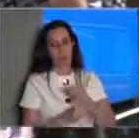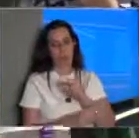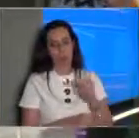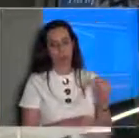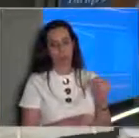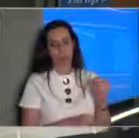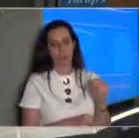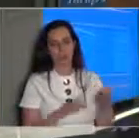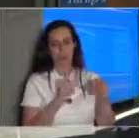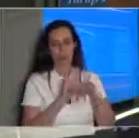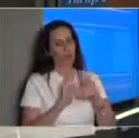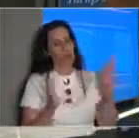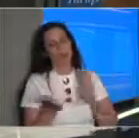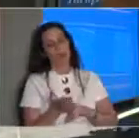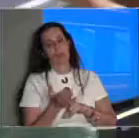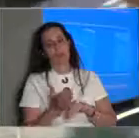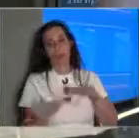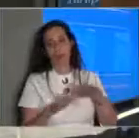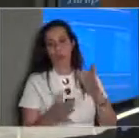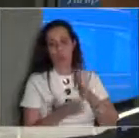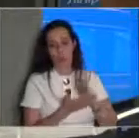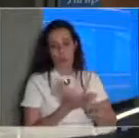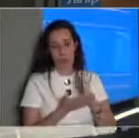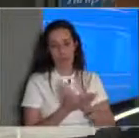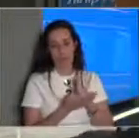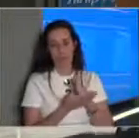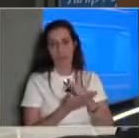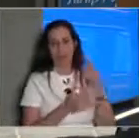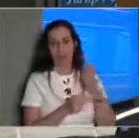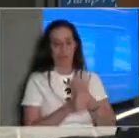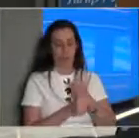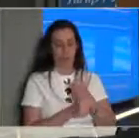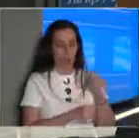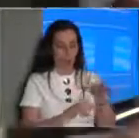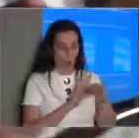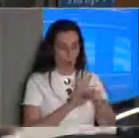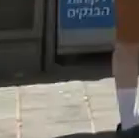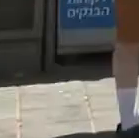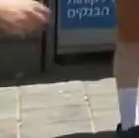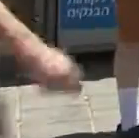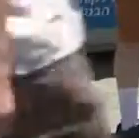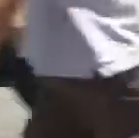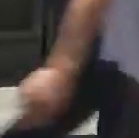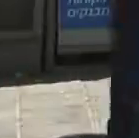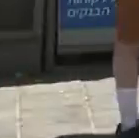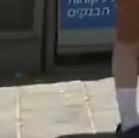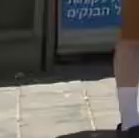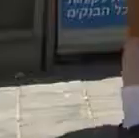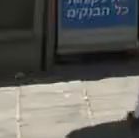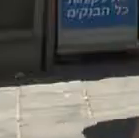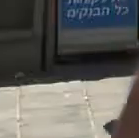הזה של החקיקות, שהוא צודק בזה, הממשלה היא קובעת, היא מחוקקת סך הכל את החוקים במדינה, והכל עובר